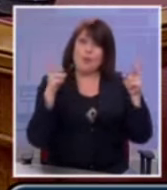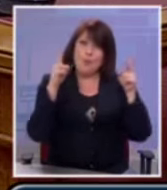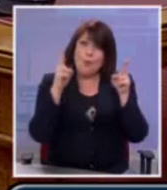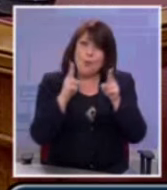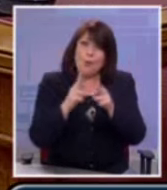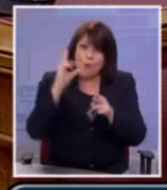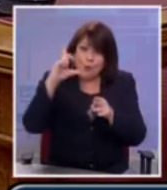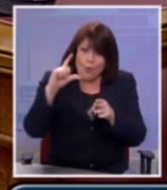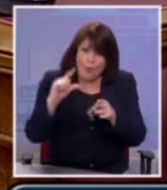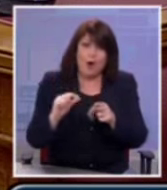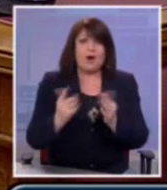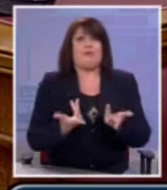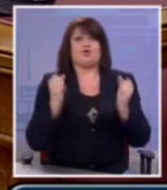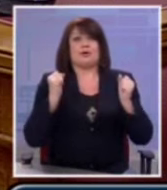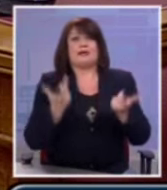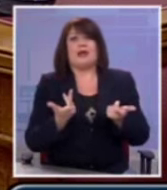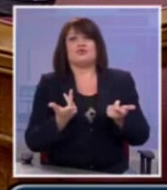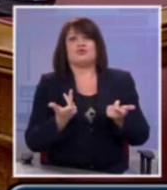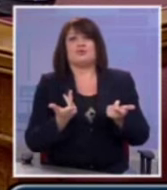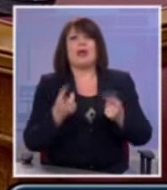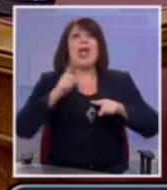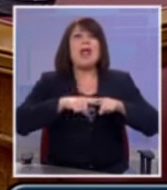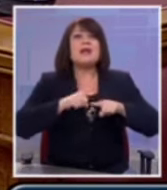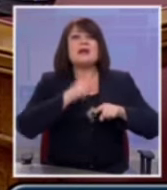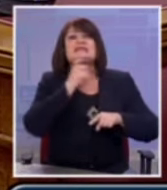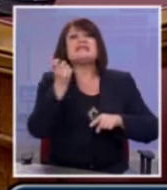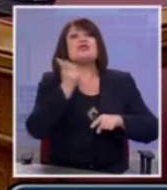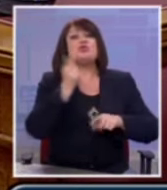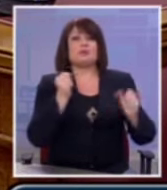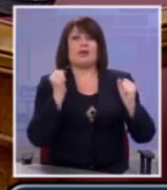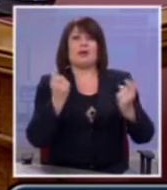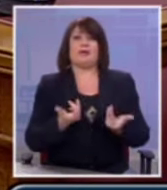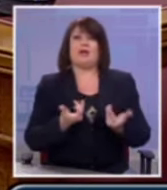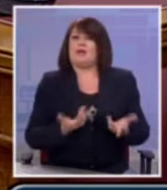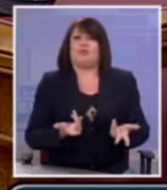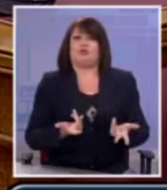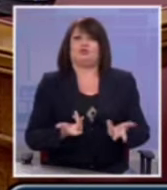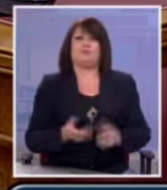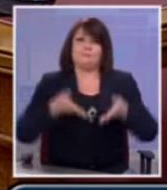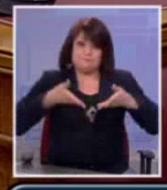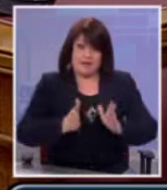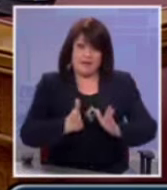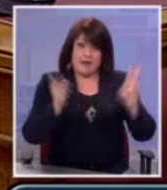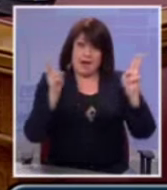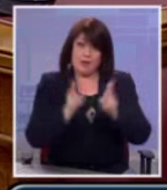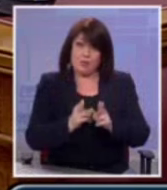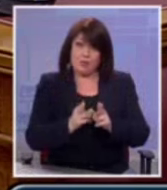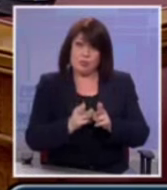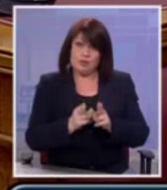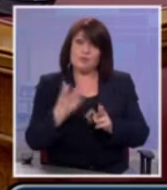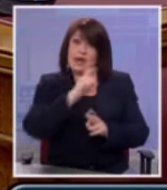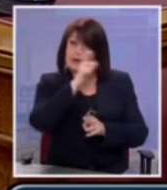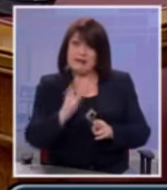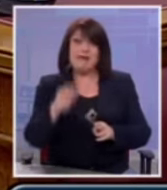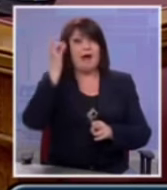στην Ελλάδα. Πόσο άλλο να αντέξει ο Έλληνας συνταξιούχος? Υπάρχει δημογραφικό πρόβλημα, υπάρχει. Υπάρχει όμως και στην Ιταλία